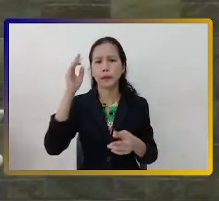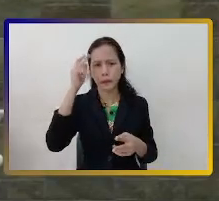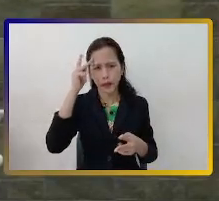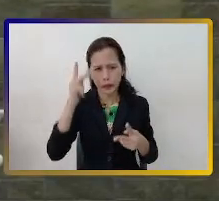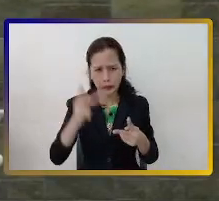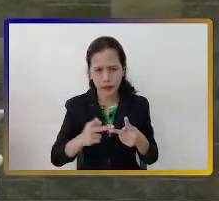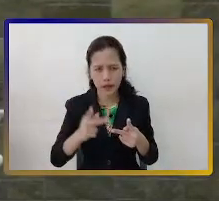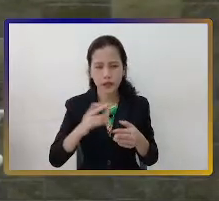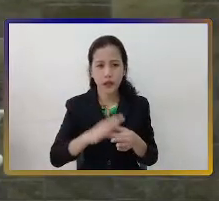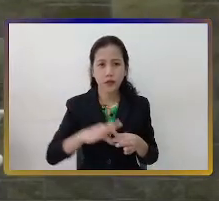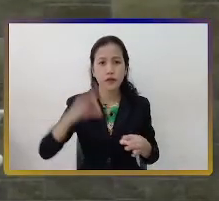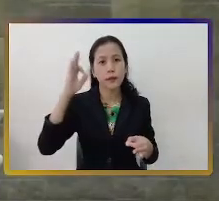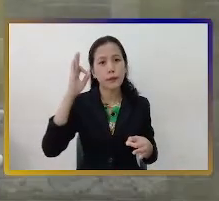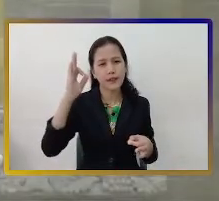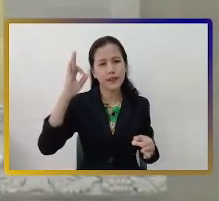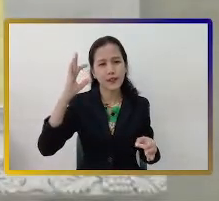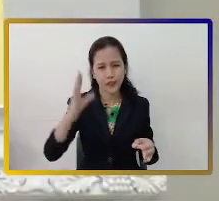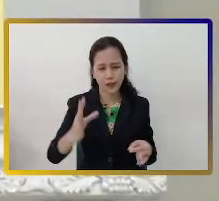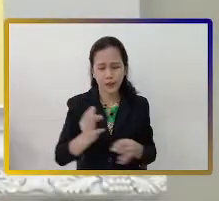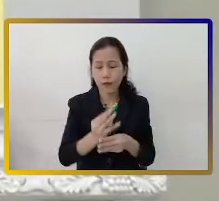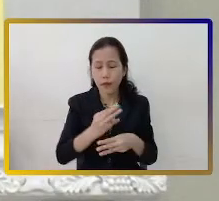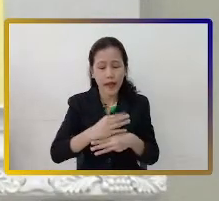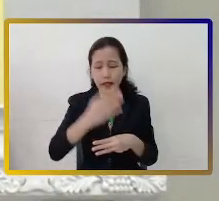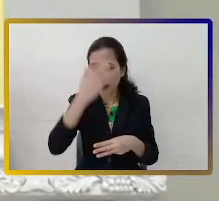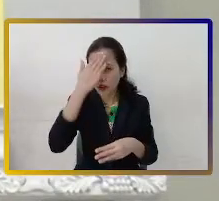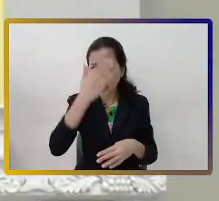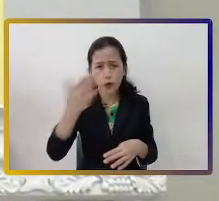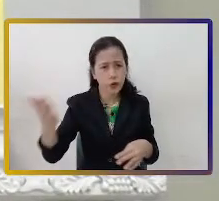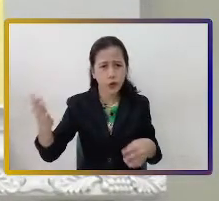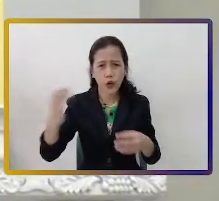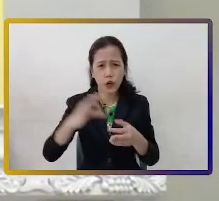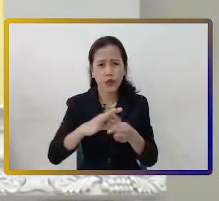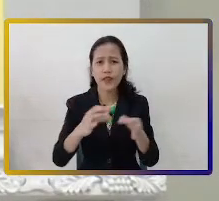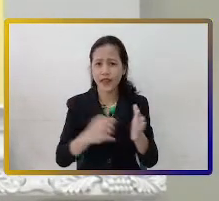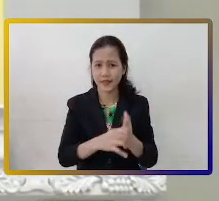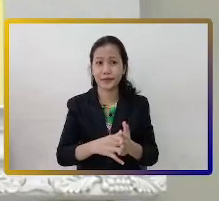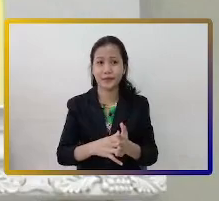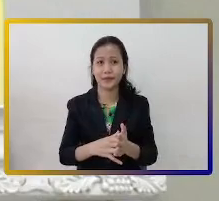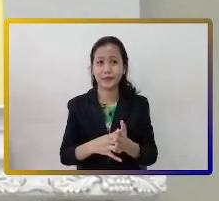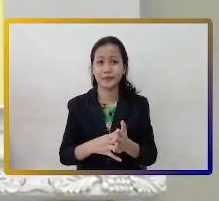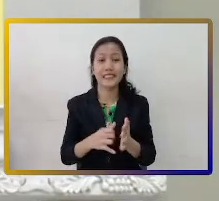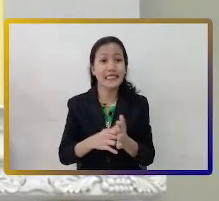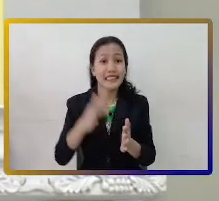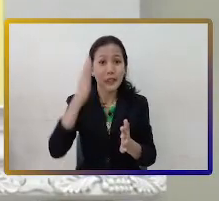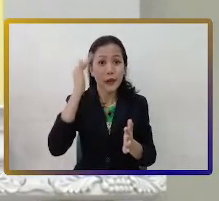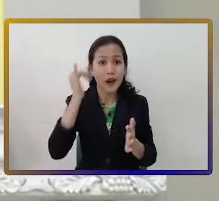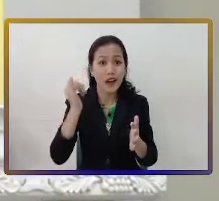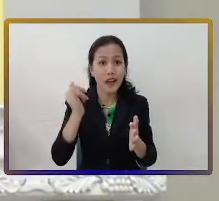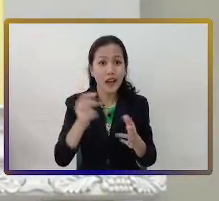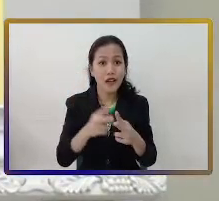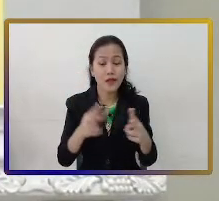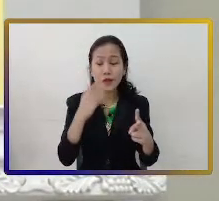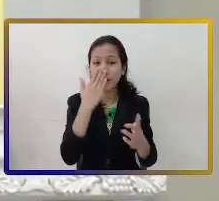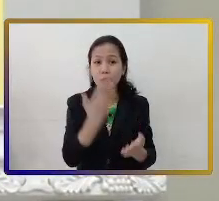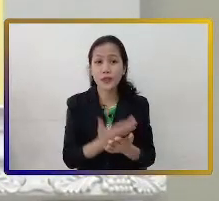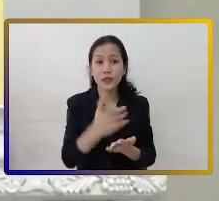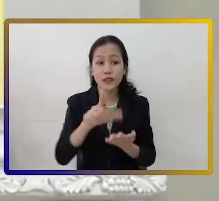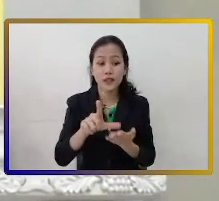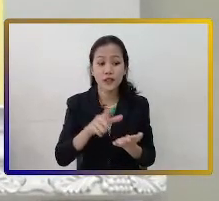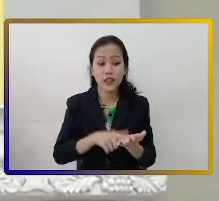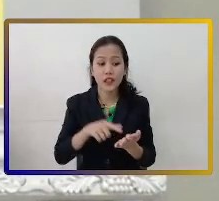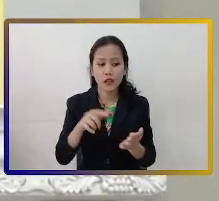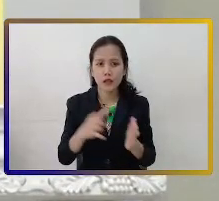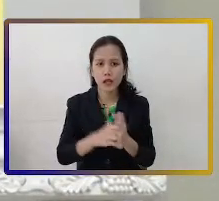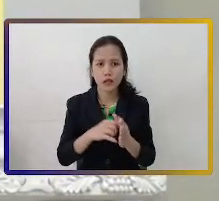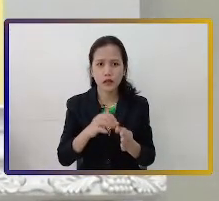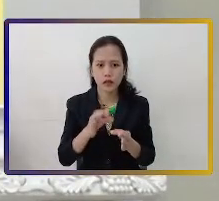kanila ito. Kaya nga po, makikita nyo, napakaganda po ng lesson po dito. Yung piliin mo